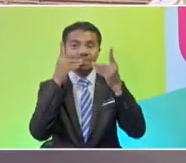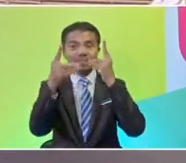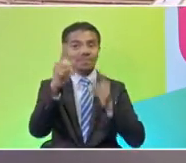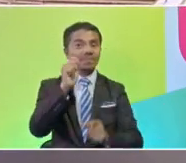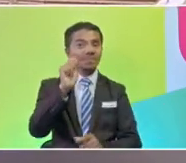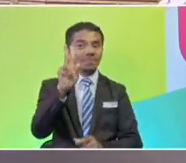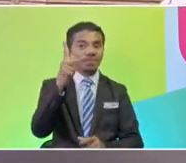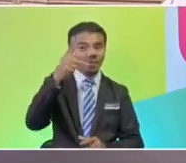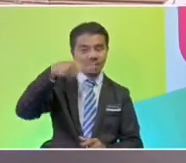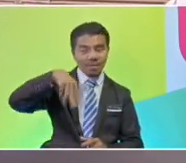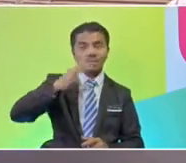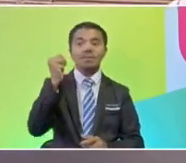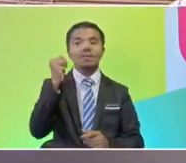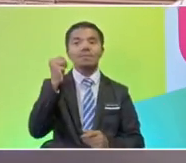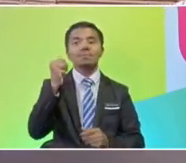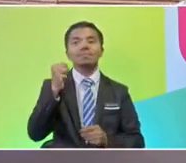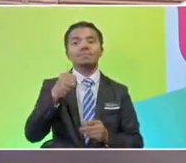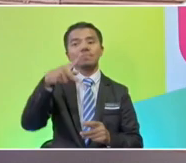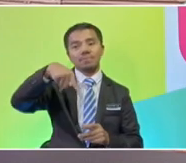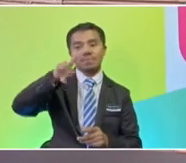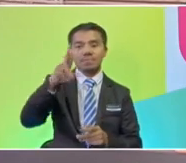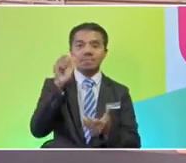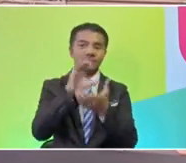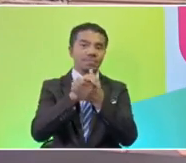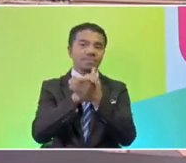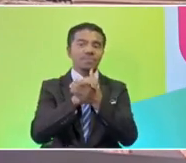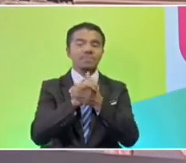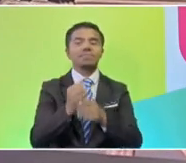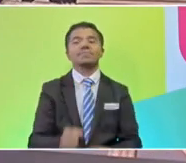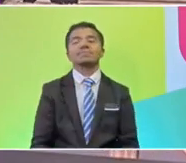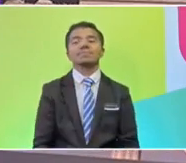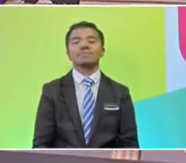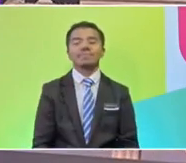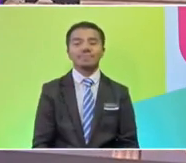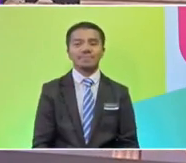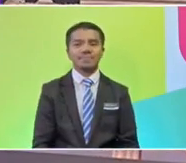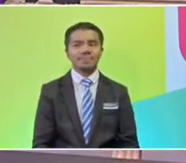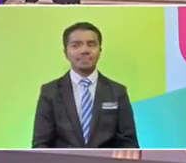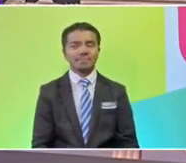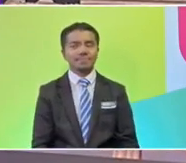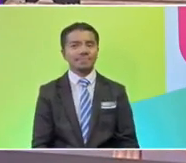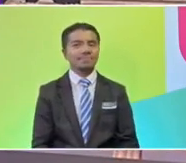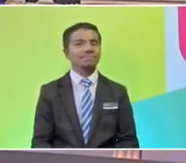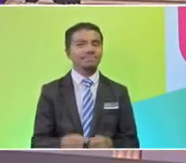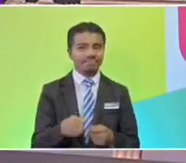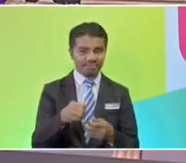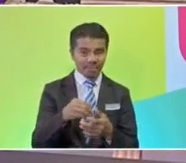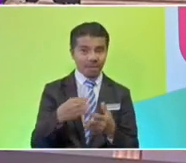KPM kita dalam slot pra sekolah dan hari ini kita sama-sama nak belajar motif pelajaran yang begitu menarik